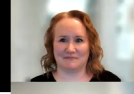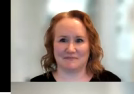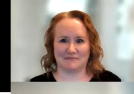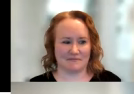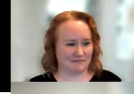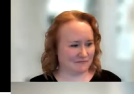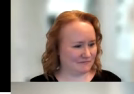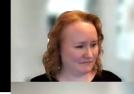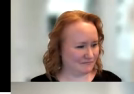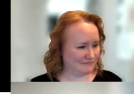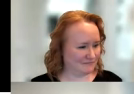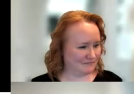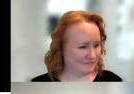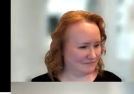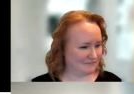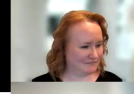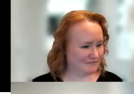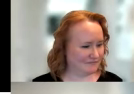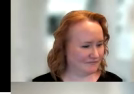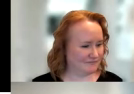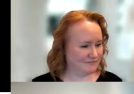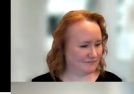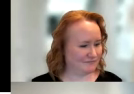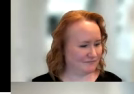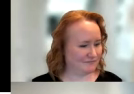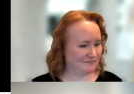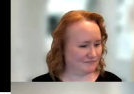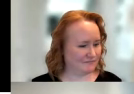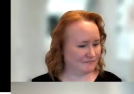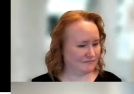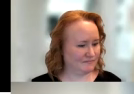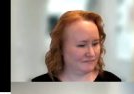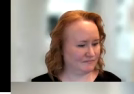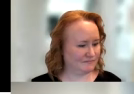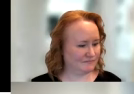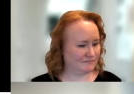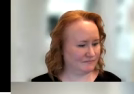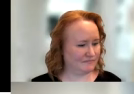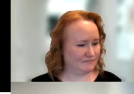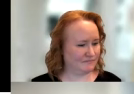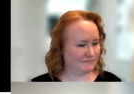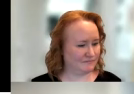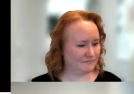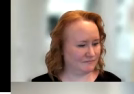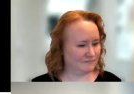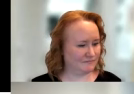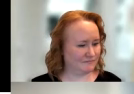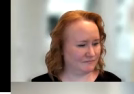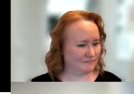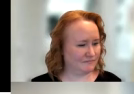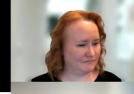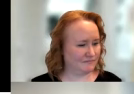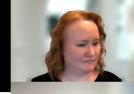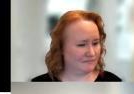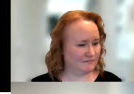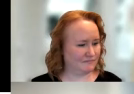Bare kort hva vi har gjort I det siste, og det vi har gjort av vårt største arbeid var rett og slett på oppdrag